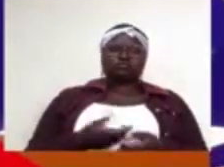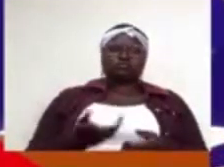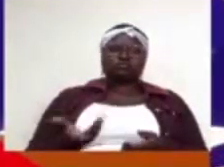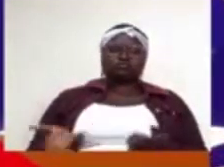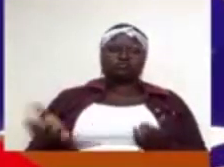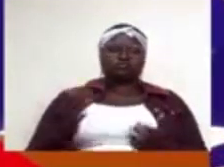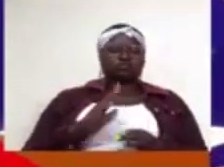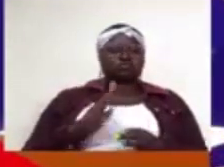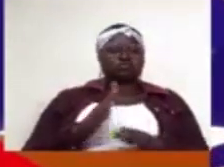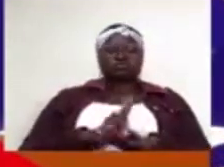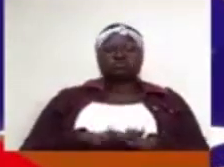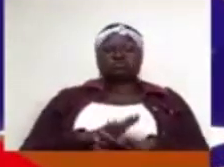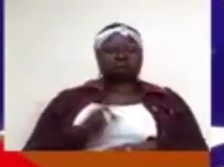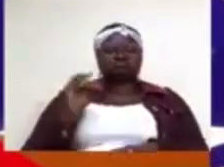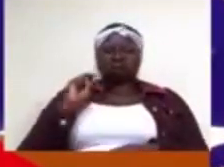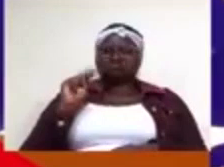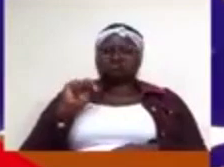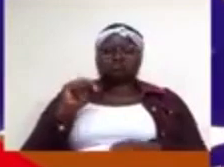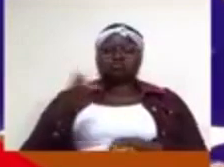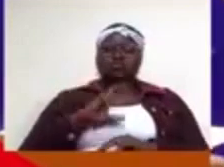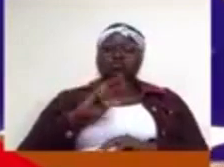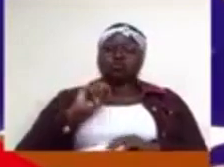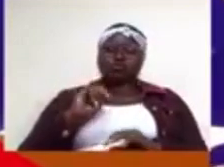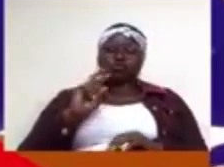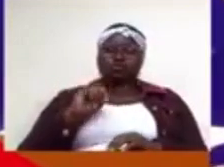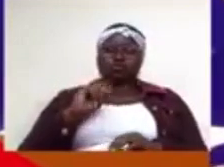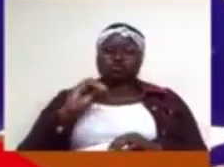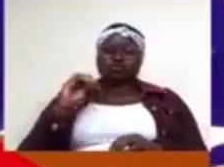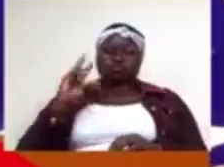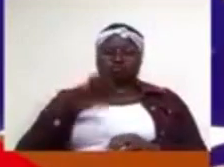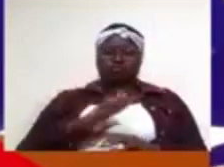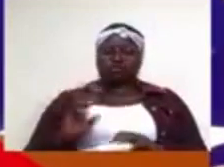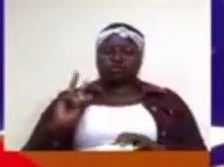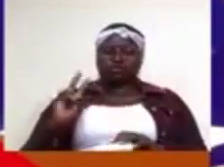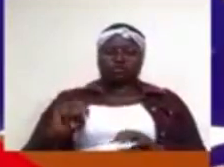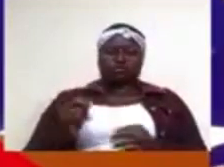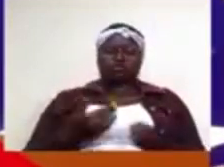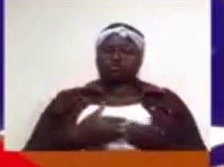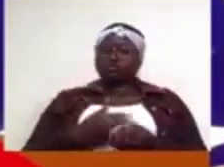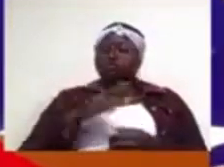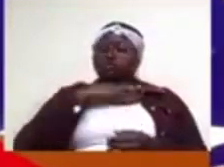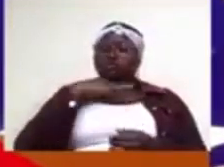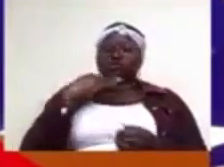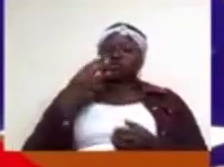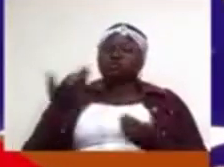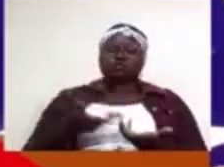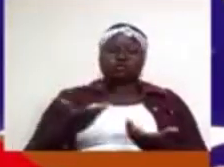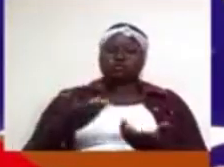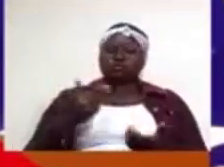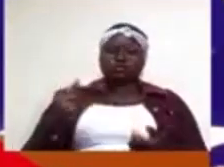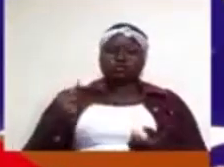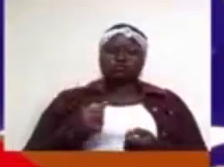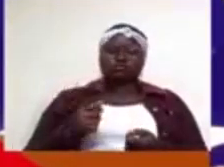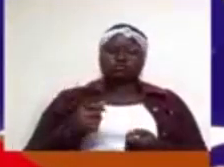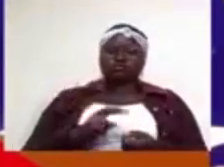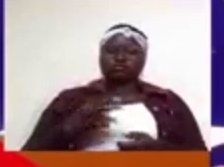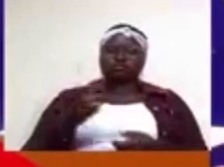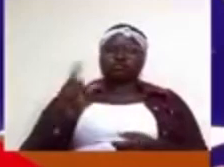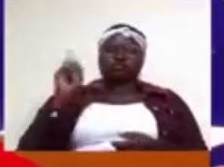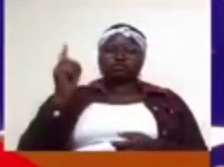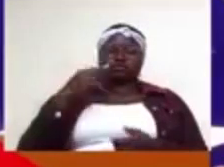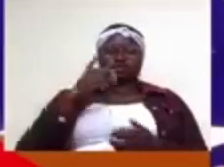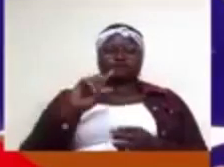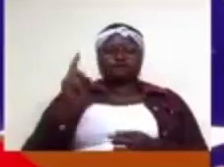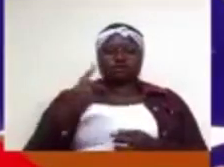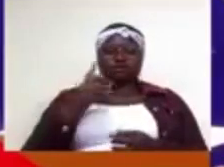giko kiutikiega na gitie nobody gutire mundu muturireini wagirire kuruta mundu ngimwoyo iyo ni kindu kia